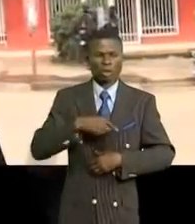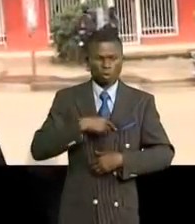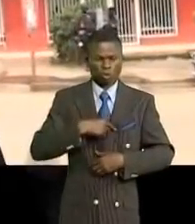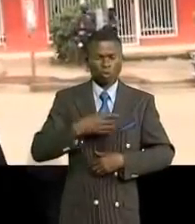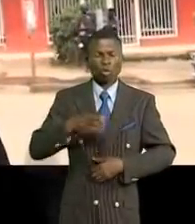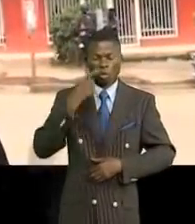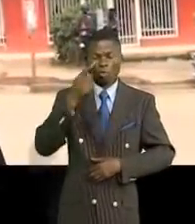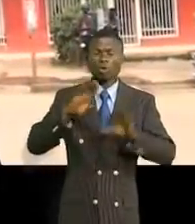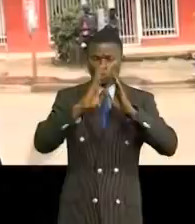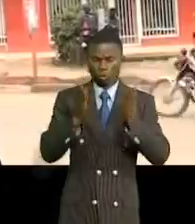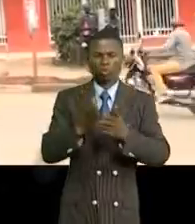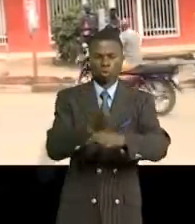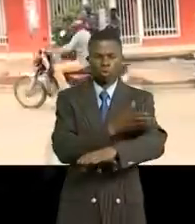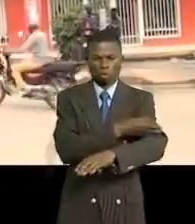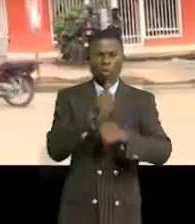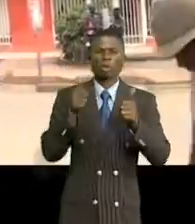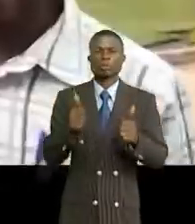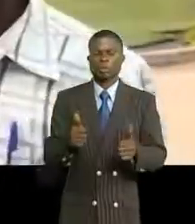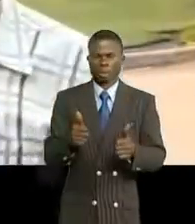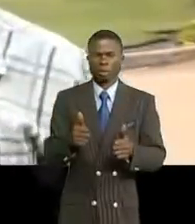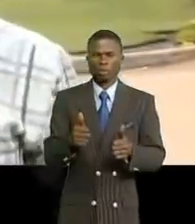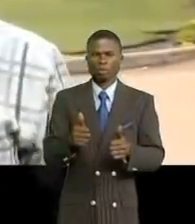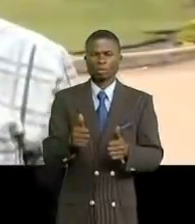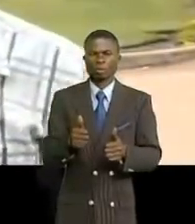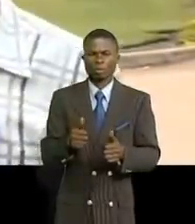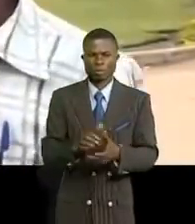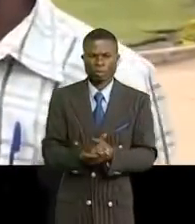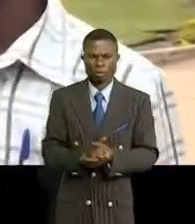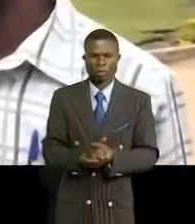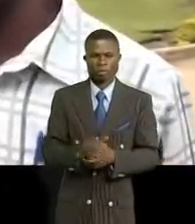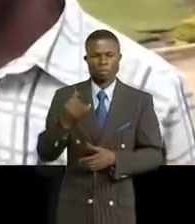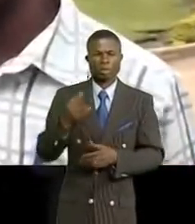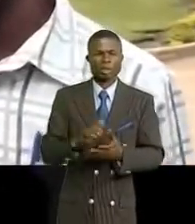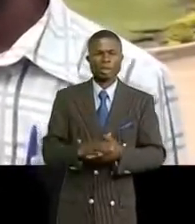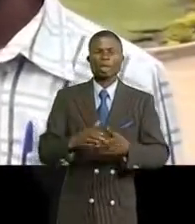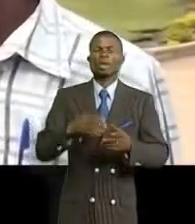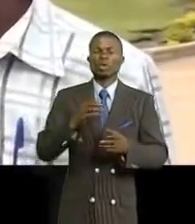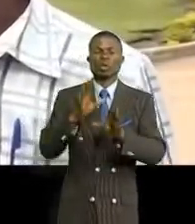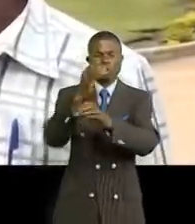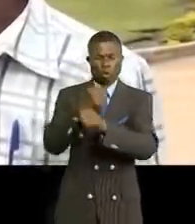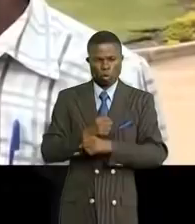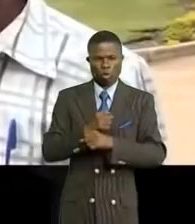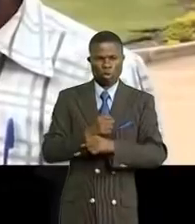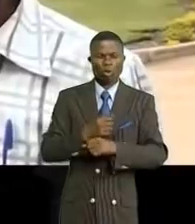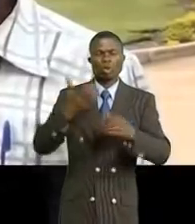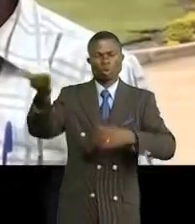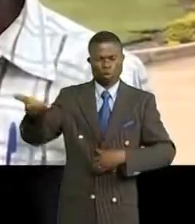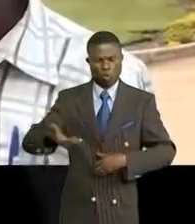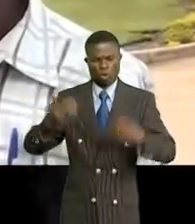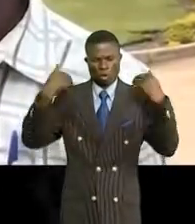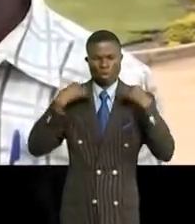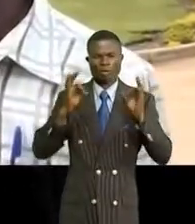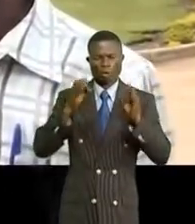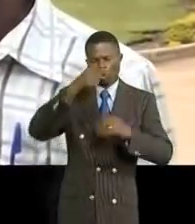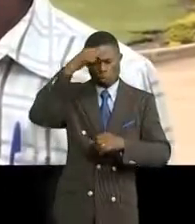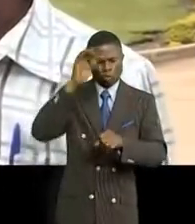tout va voir vale très bien d'autres la chaleur que nous on est très content parce qu'ici on a beaucoup souffert